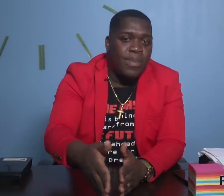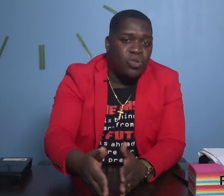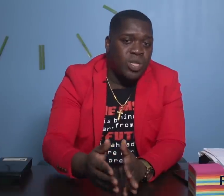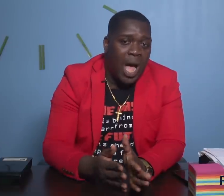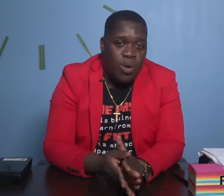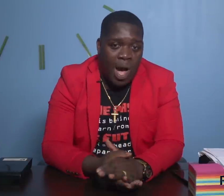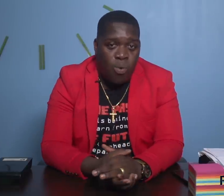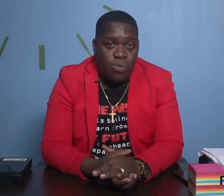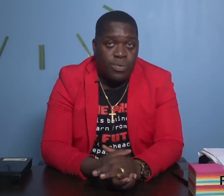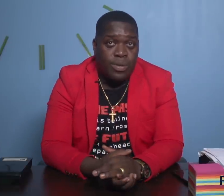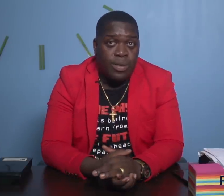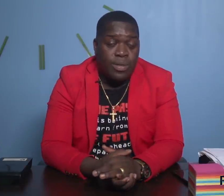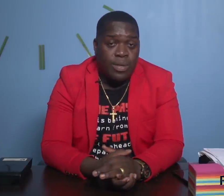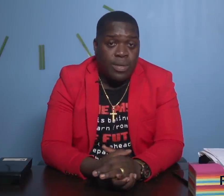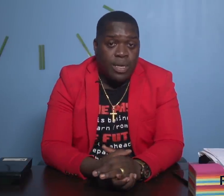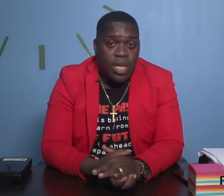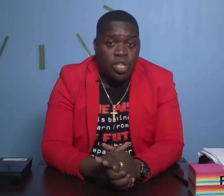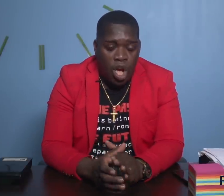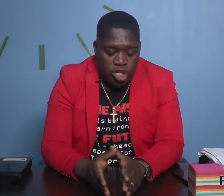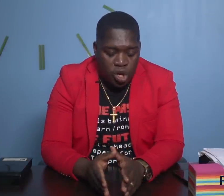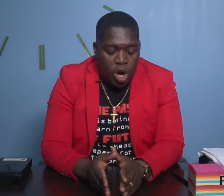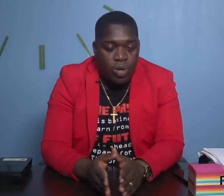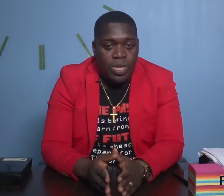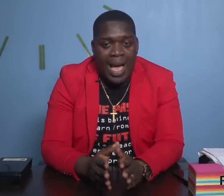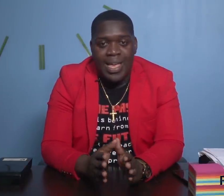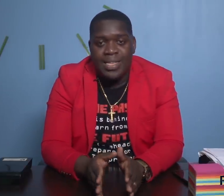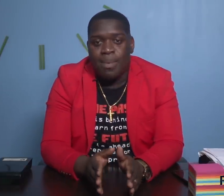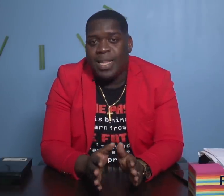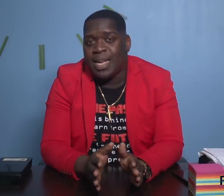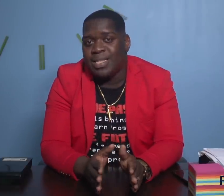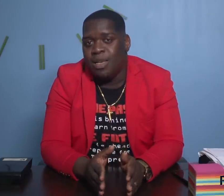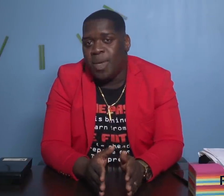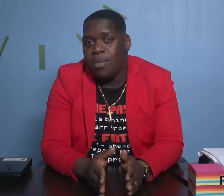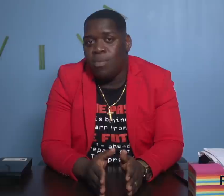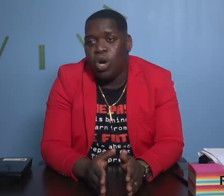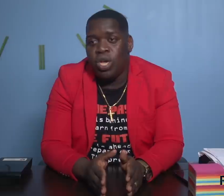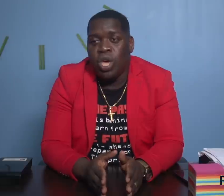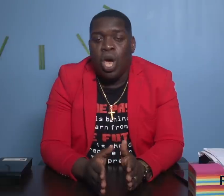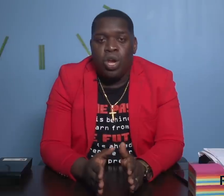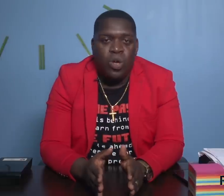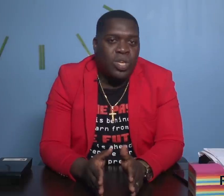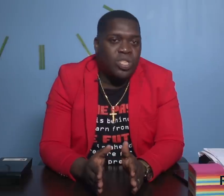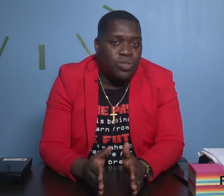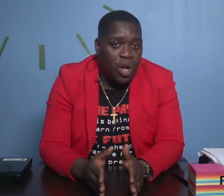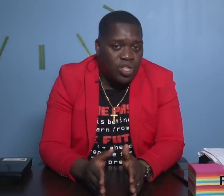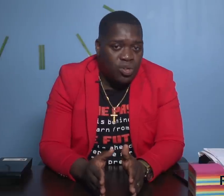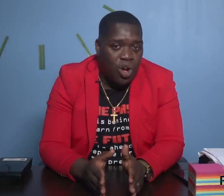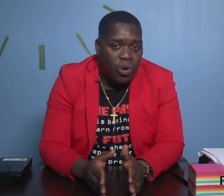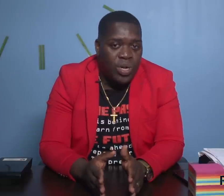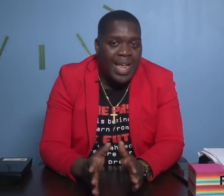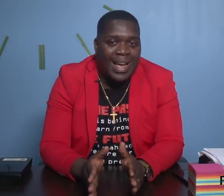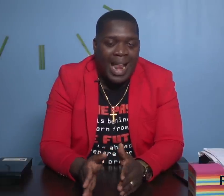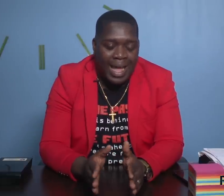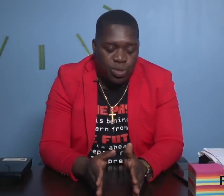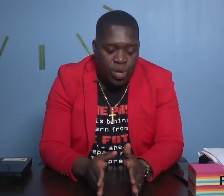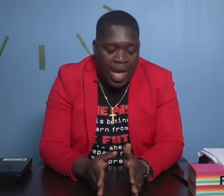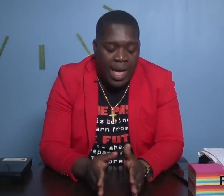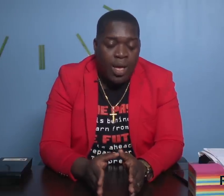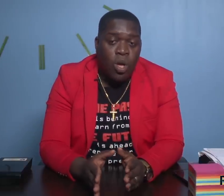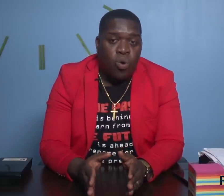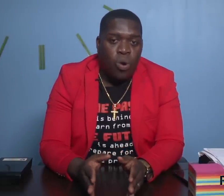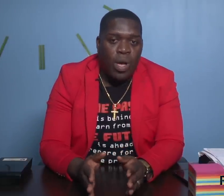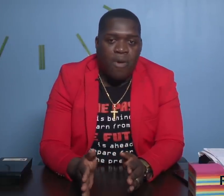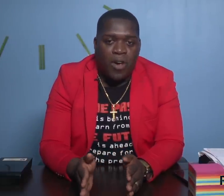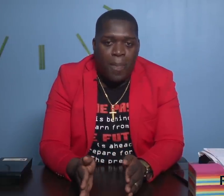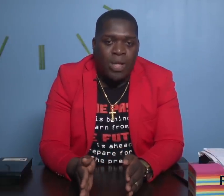galanti di pamisu ta au dao. It doesn't call you. That he's a medita kisi piki mi money. No, you kisi doesn't call you. Did a galanto da